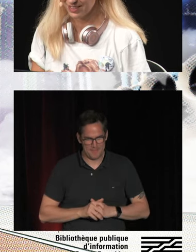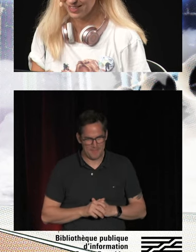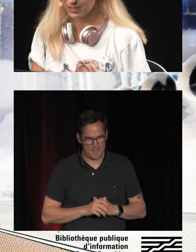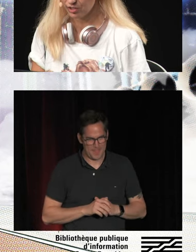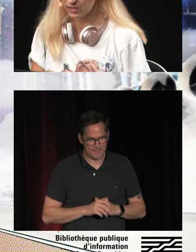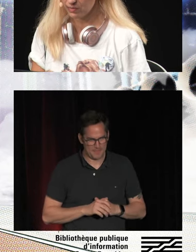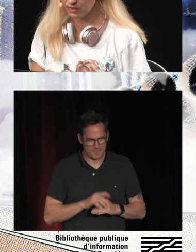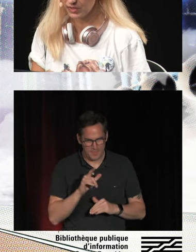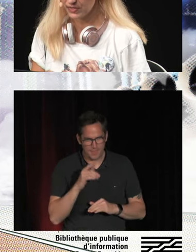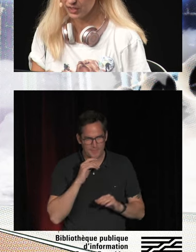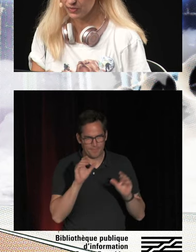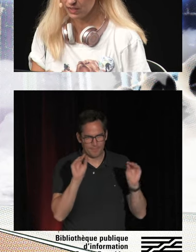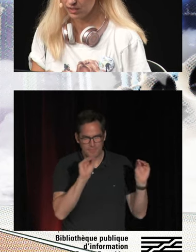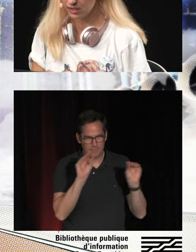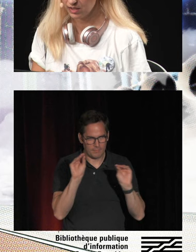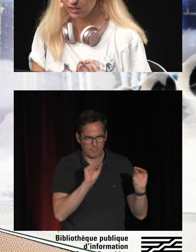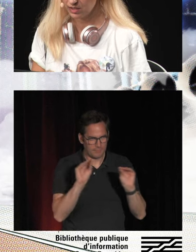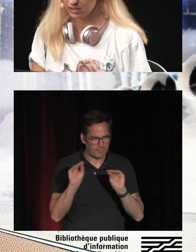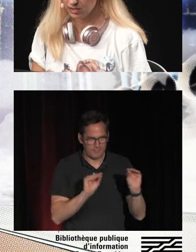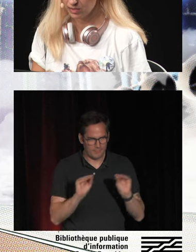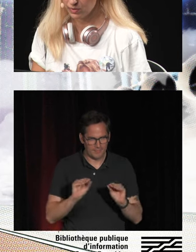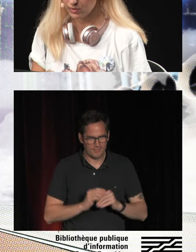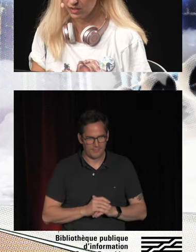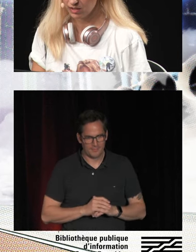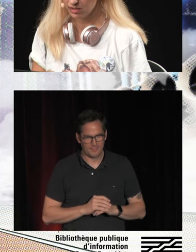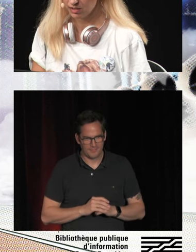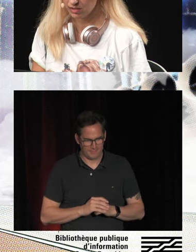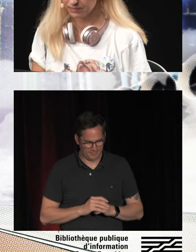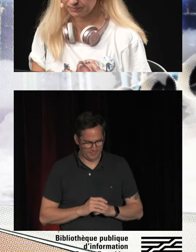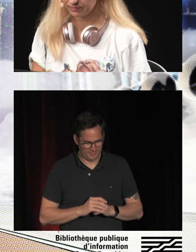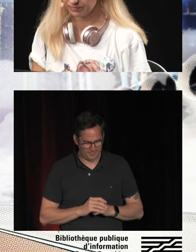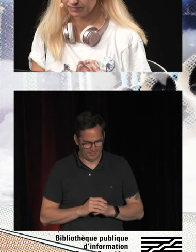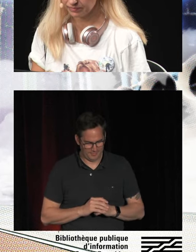On va faire ça gentiment ici, comme ça, voilà. Comme ceci.